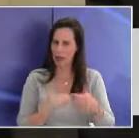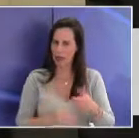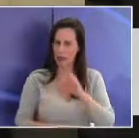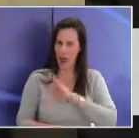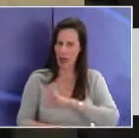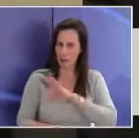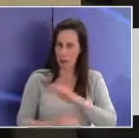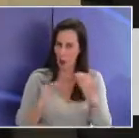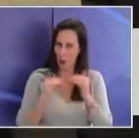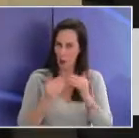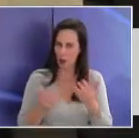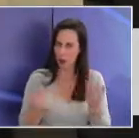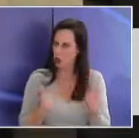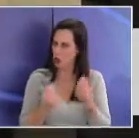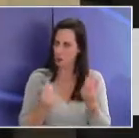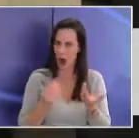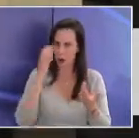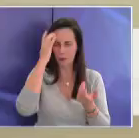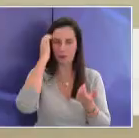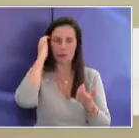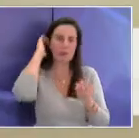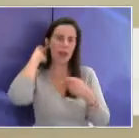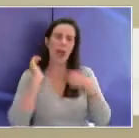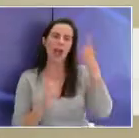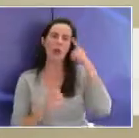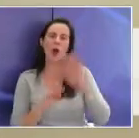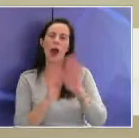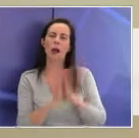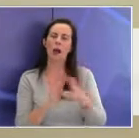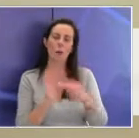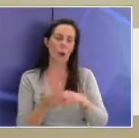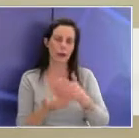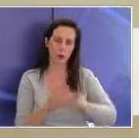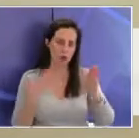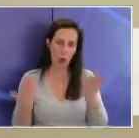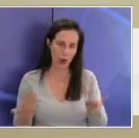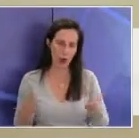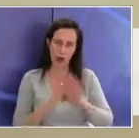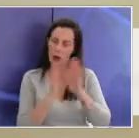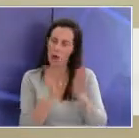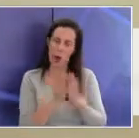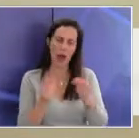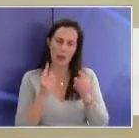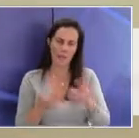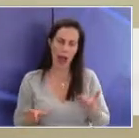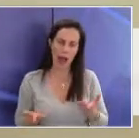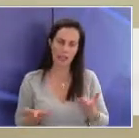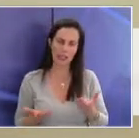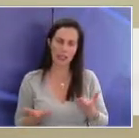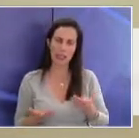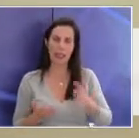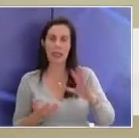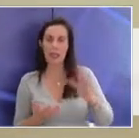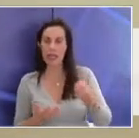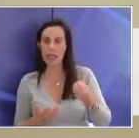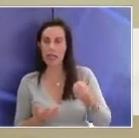איזה מהלך מאחורי הקלעים? אני לא יודעת, אבל זה הכל פוליטיקה בגוש. דרך אגב, גם כל ההתעסקות הזאת, אם היעדים יהיו